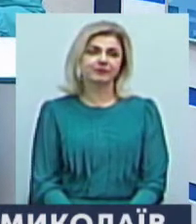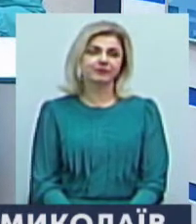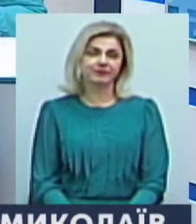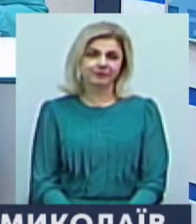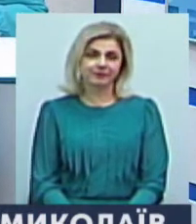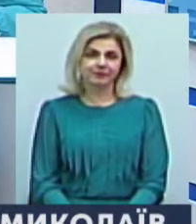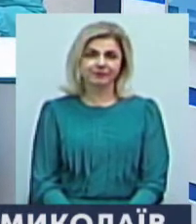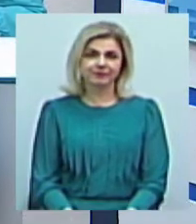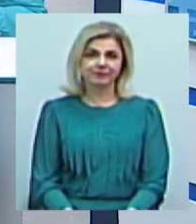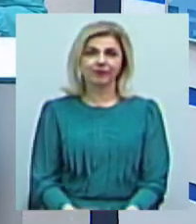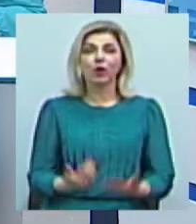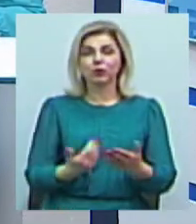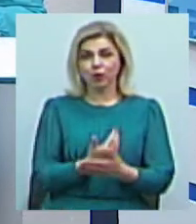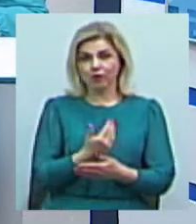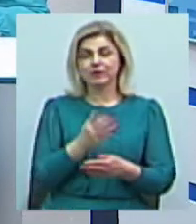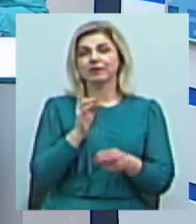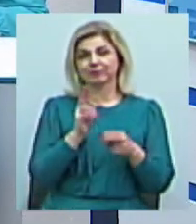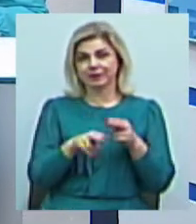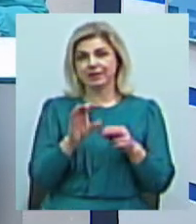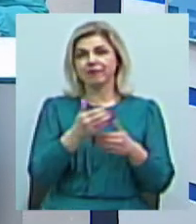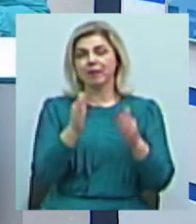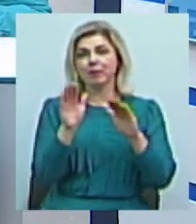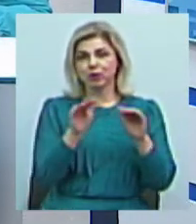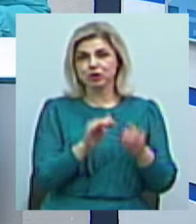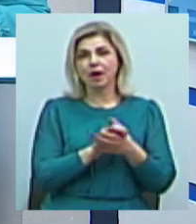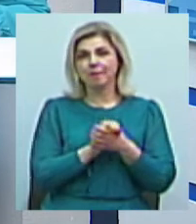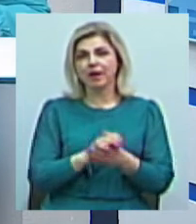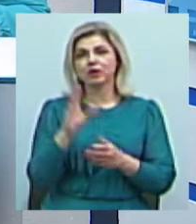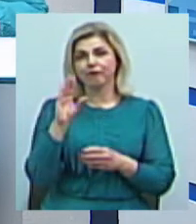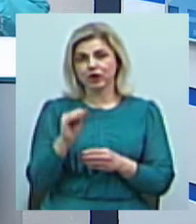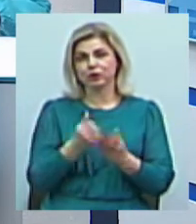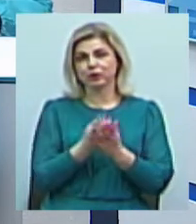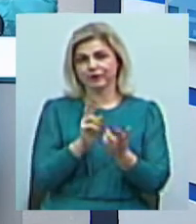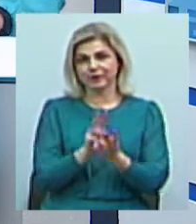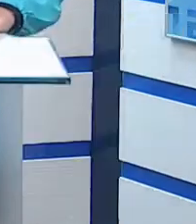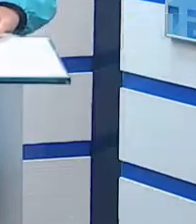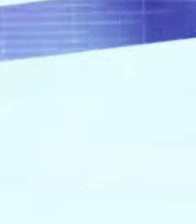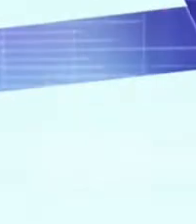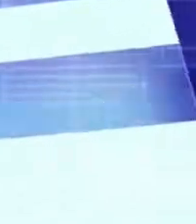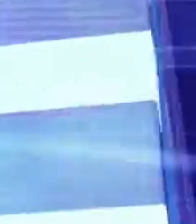На цьому я з вами прощаюсь, бажаю вам мирного вечора. Побачимось.